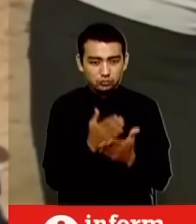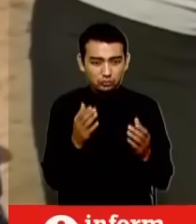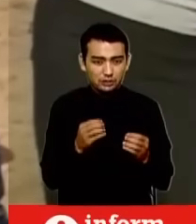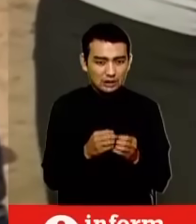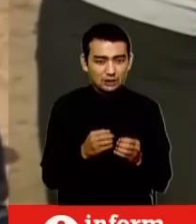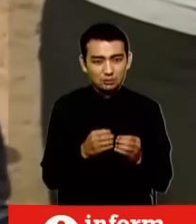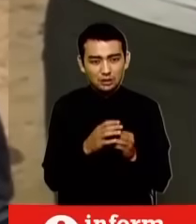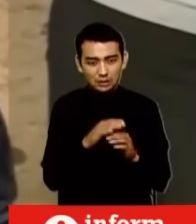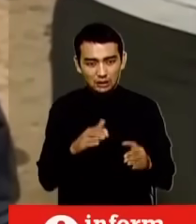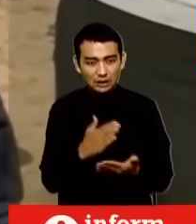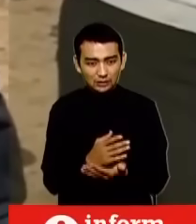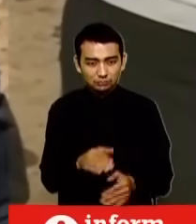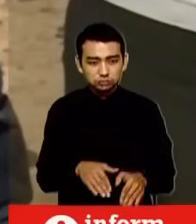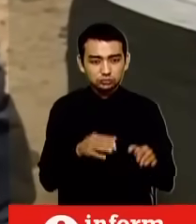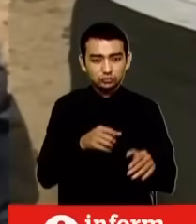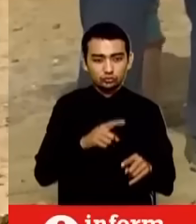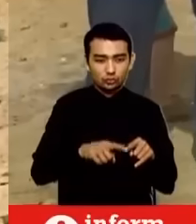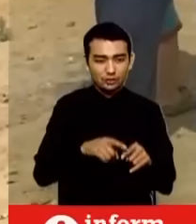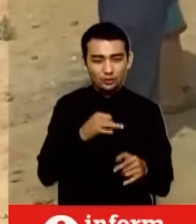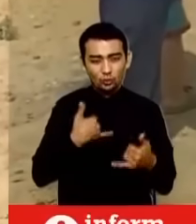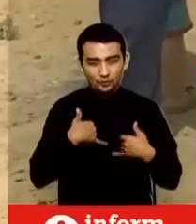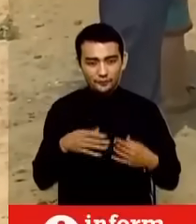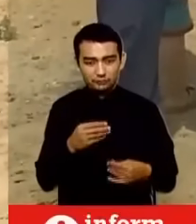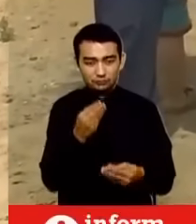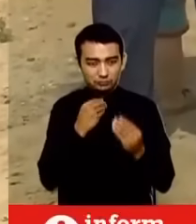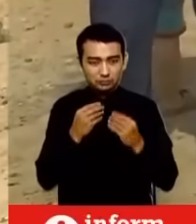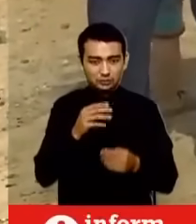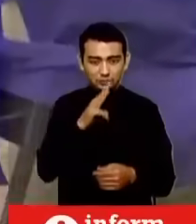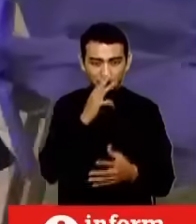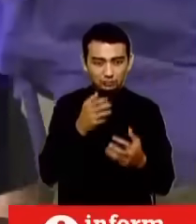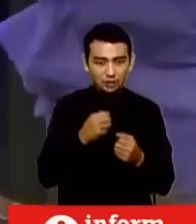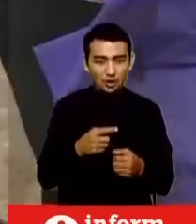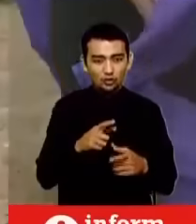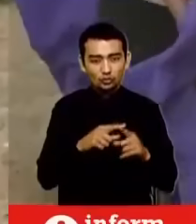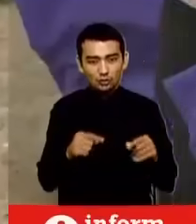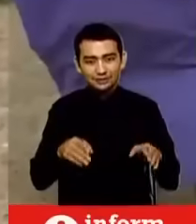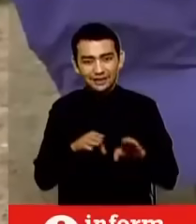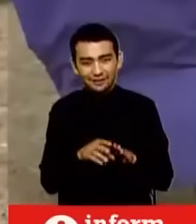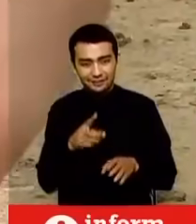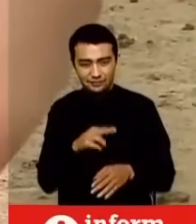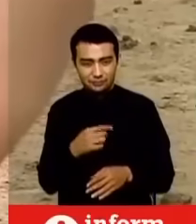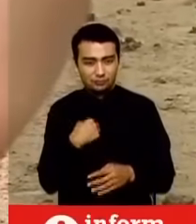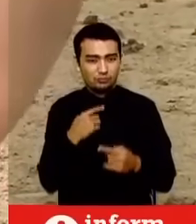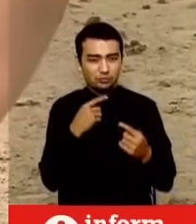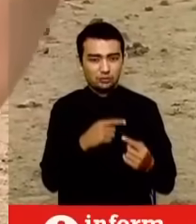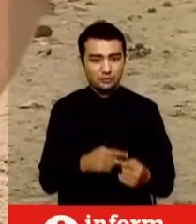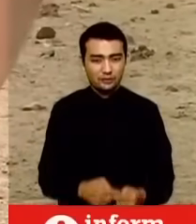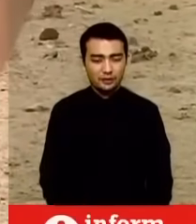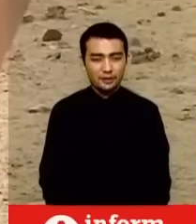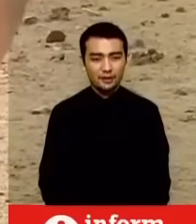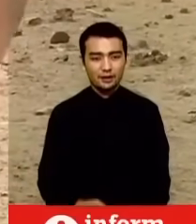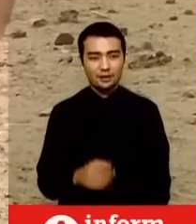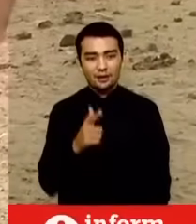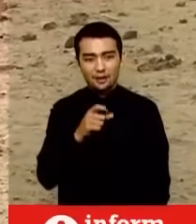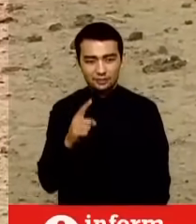40 адам сол мектептен нан жеп отыр. Бірінші мектеп жабылмасын дейміз. Шағын топ болсын, нөлевой болсын. Сосын газдың